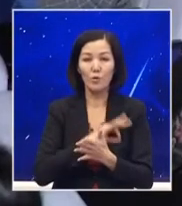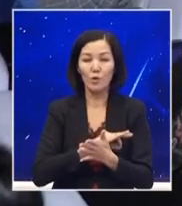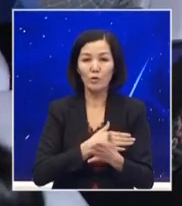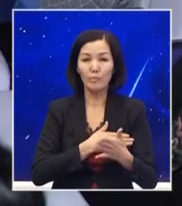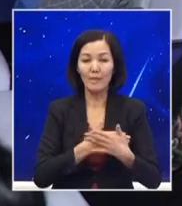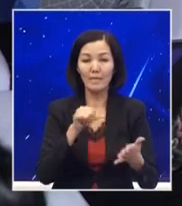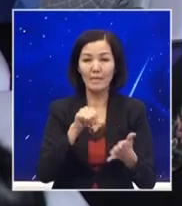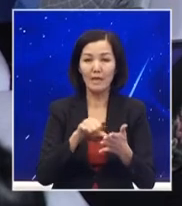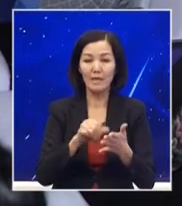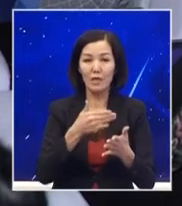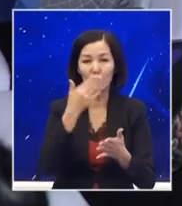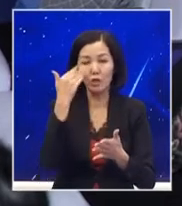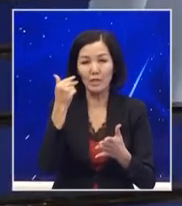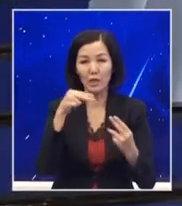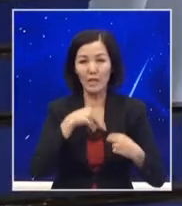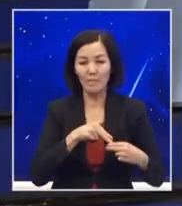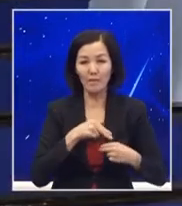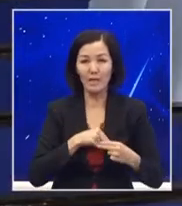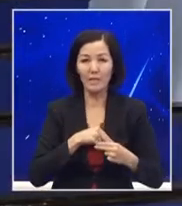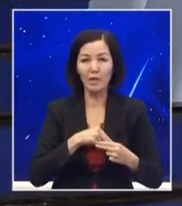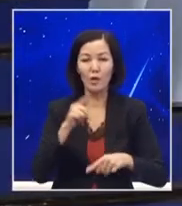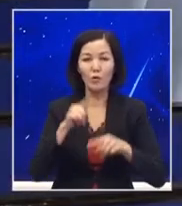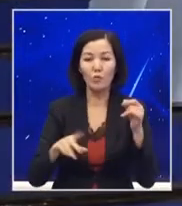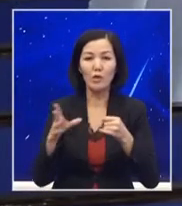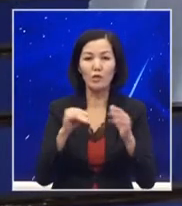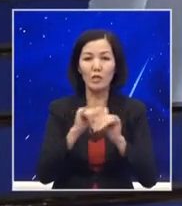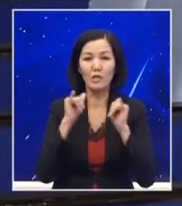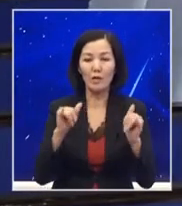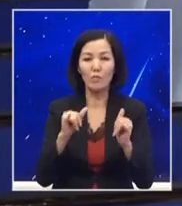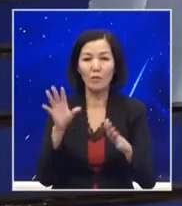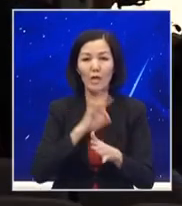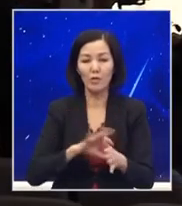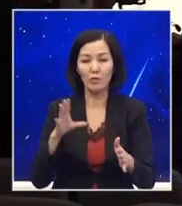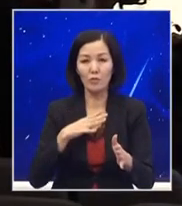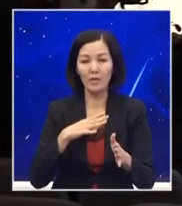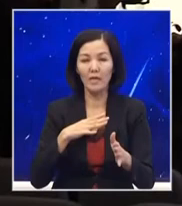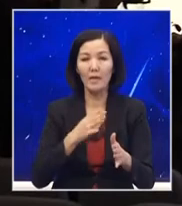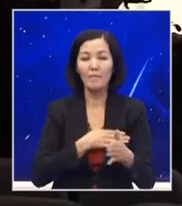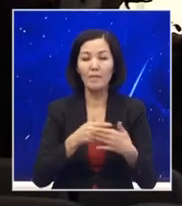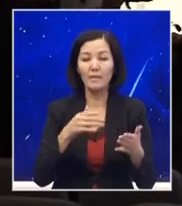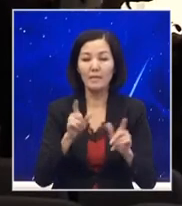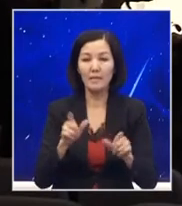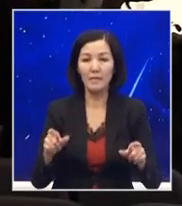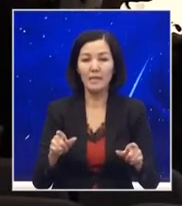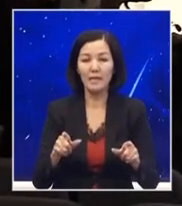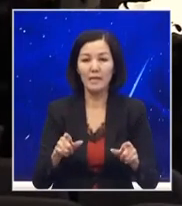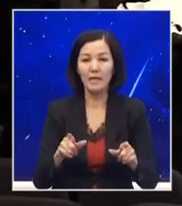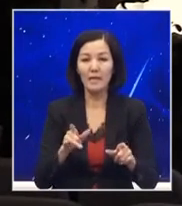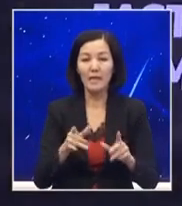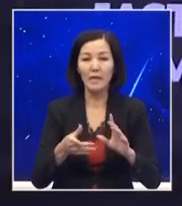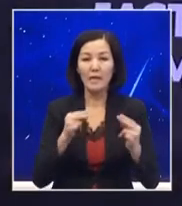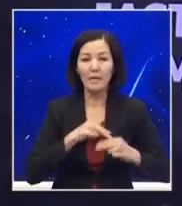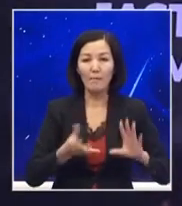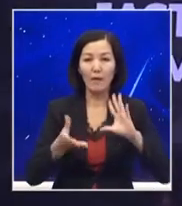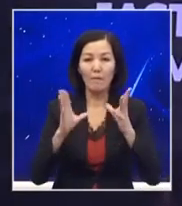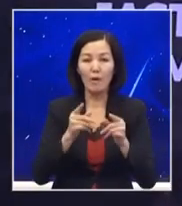жаздай уақытын тиімді пайдаланып, туған жерін көркейтуге атсалысқан. Жасыл ел еңбек жасақтарының белсенділері еңбек маусымының қорытынды